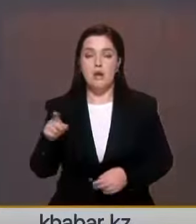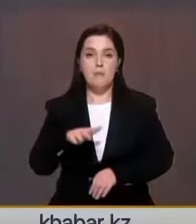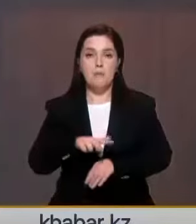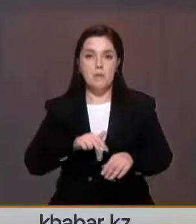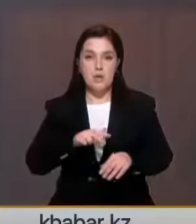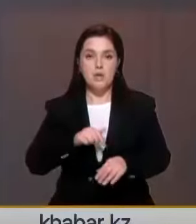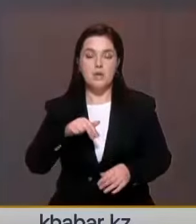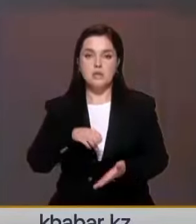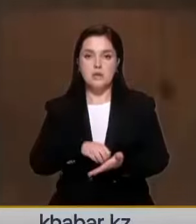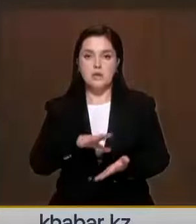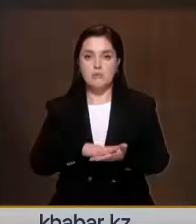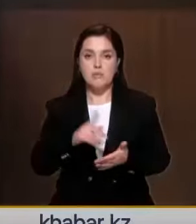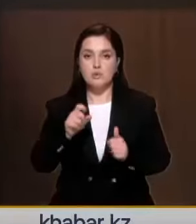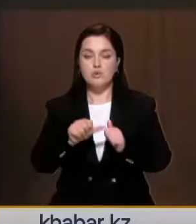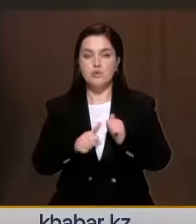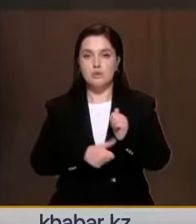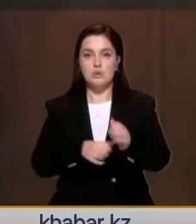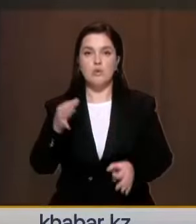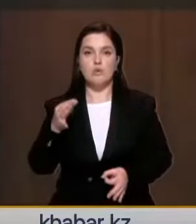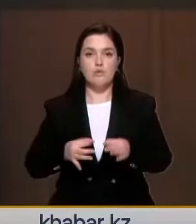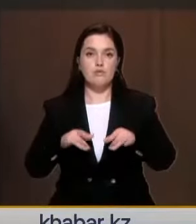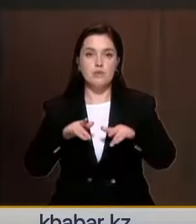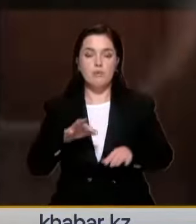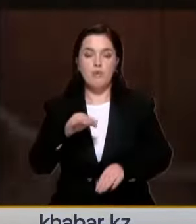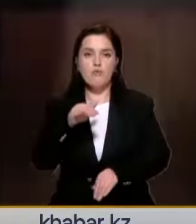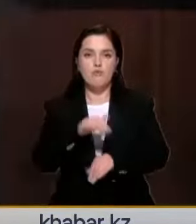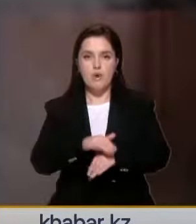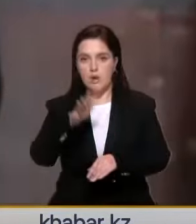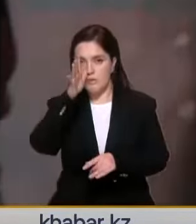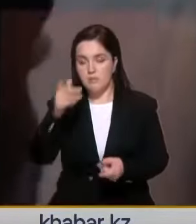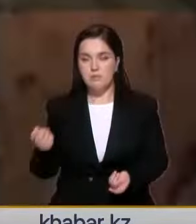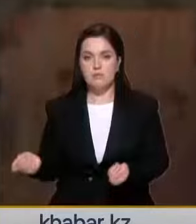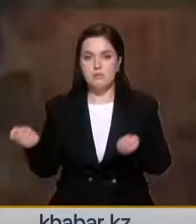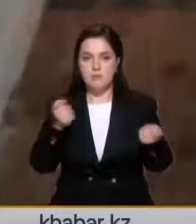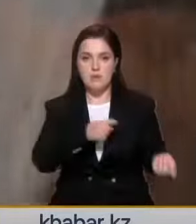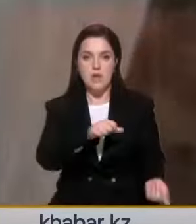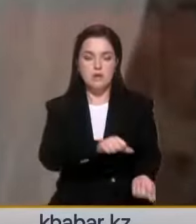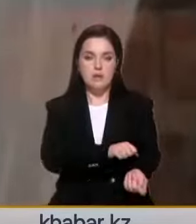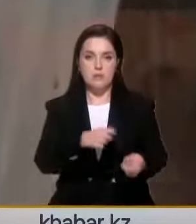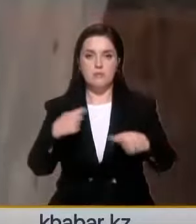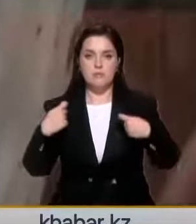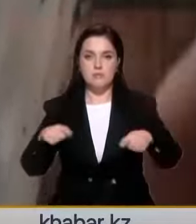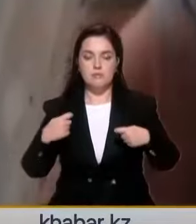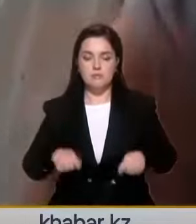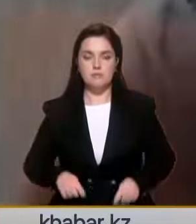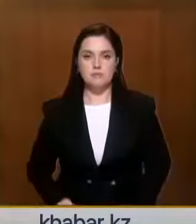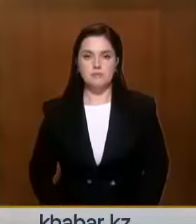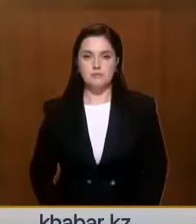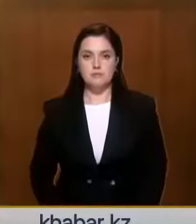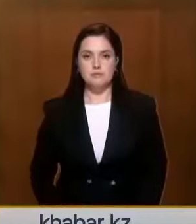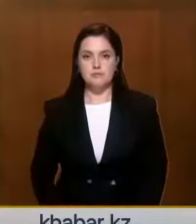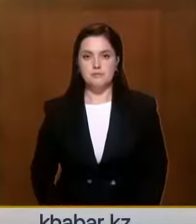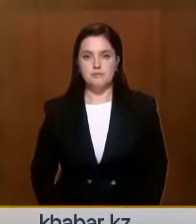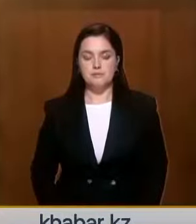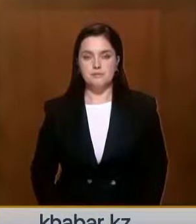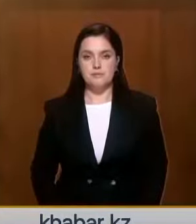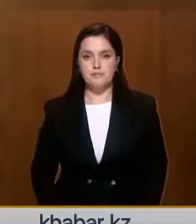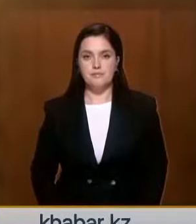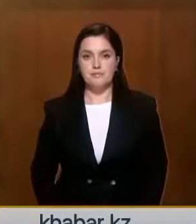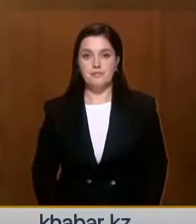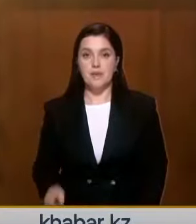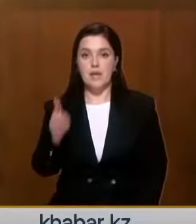зарегистрировано 116 уголовных дел по фактам контрабанды и незаконного оборота наркотиков при обыске